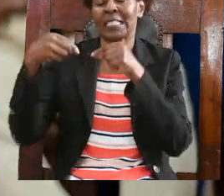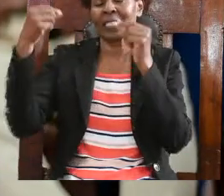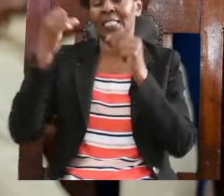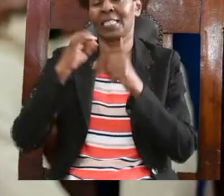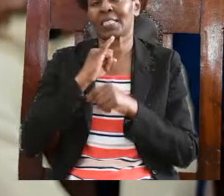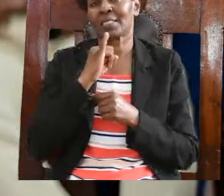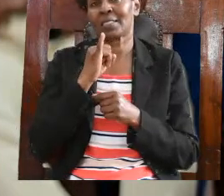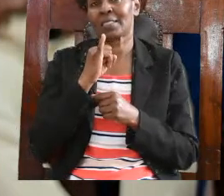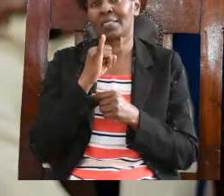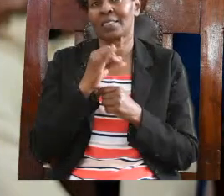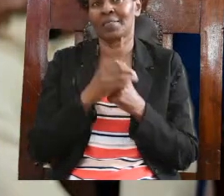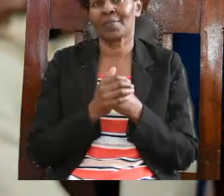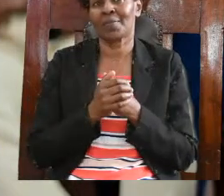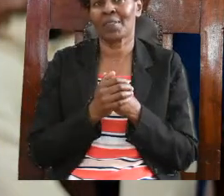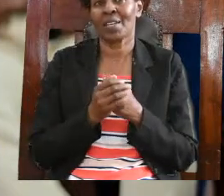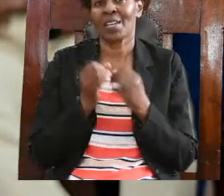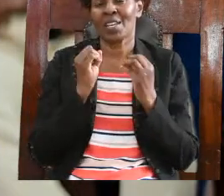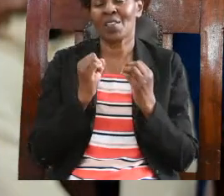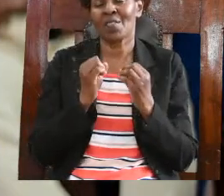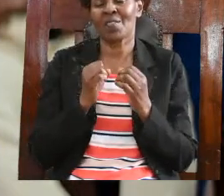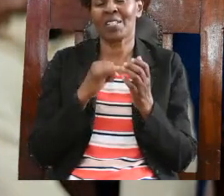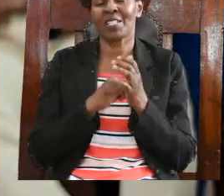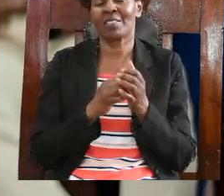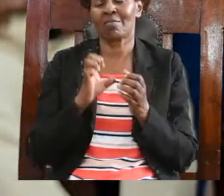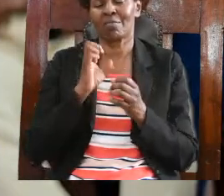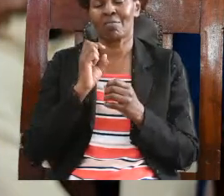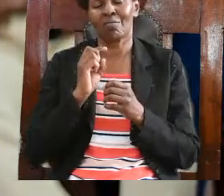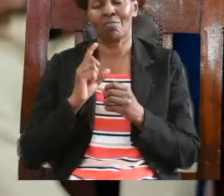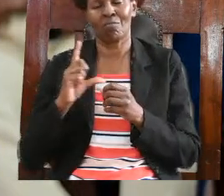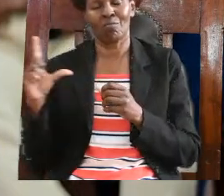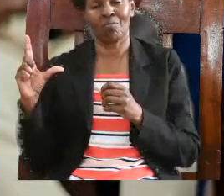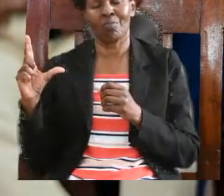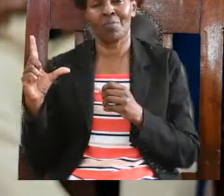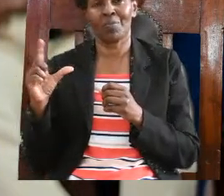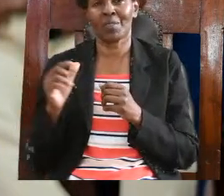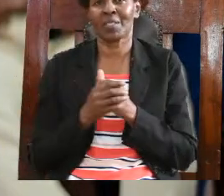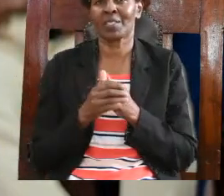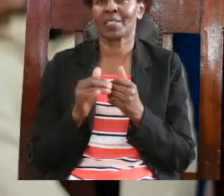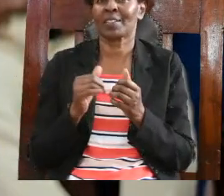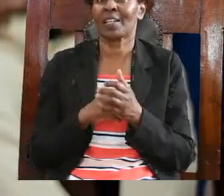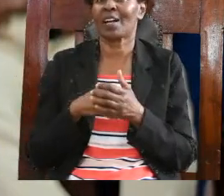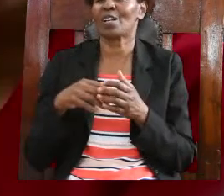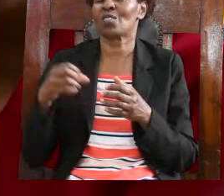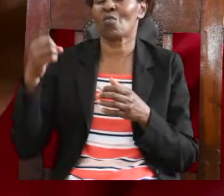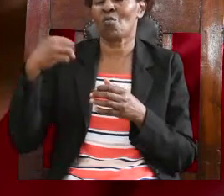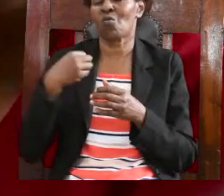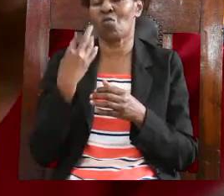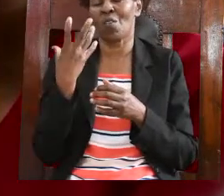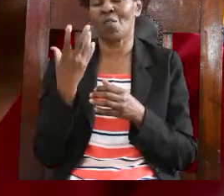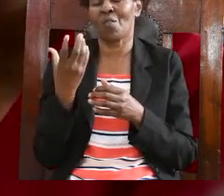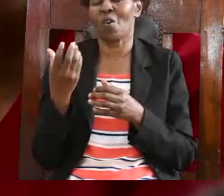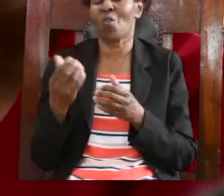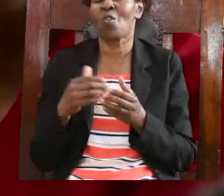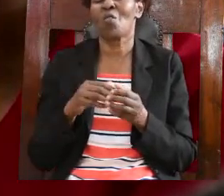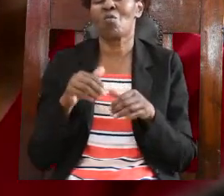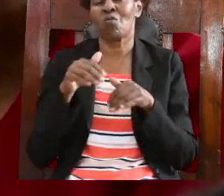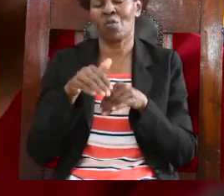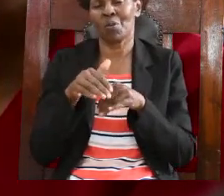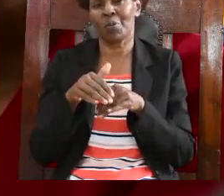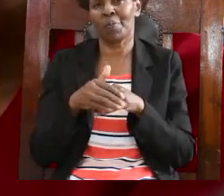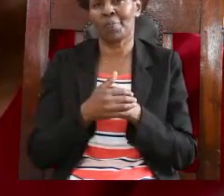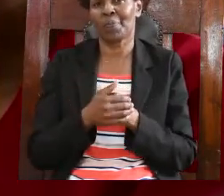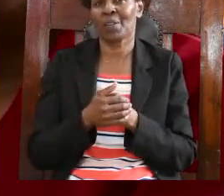lipo. Kijua jua linatua upande huu, lile ua linaegemea upande huo.